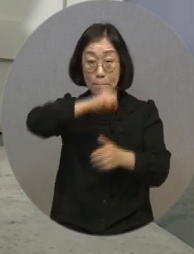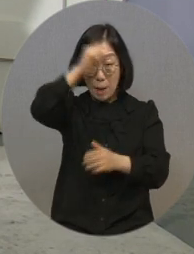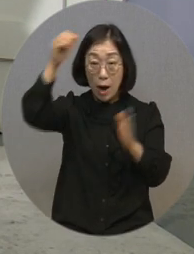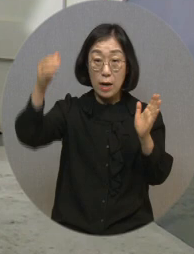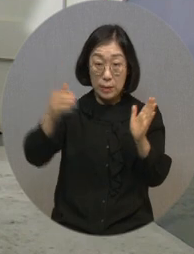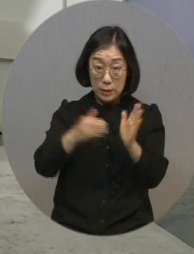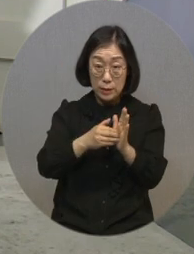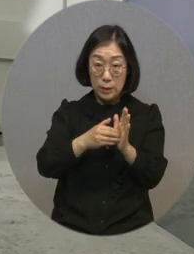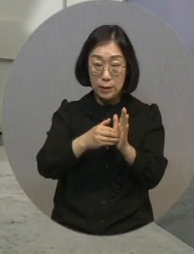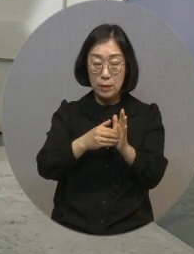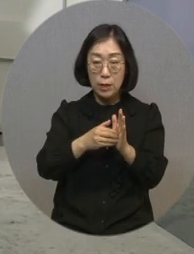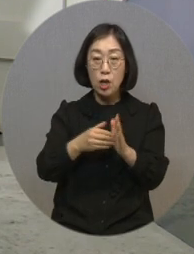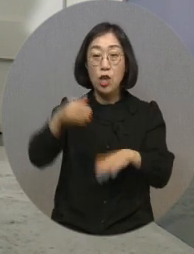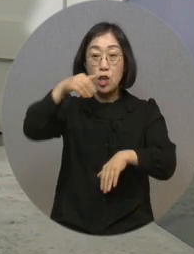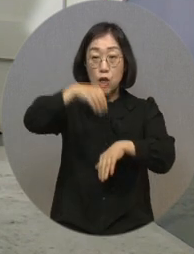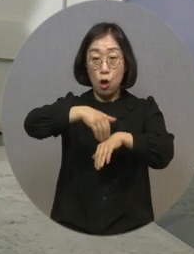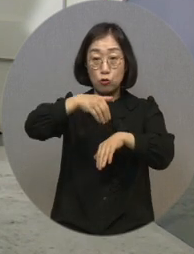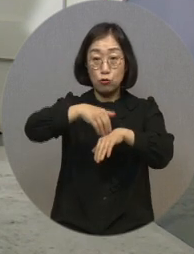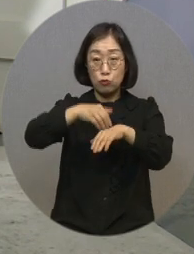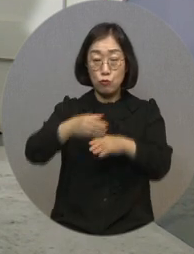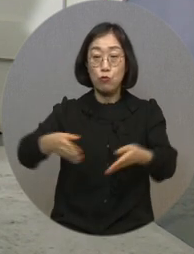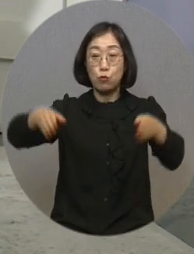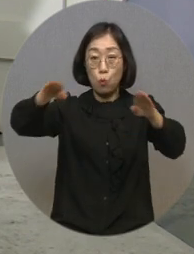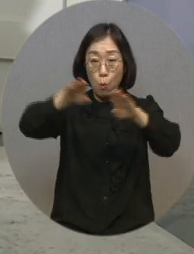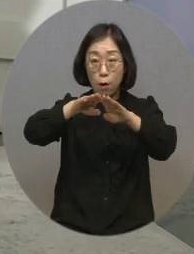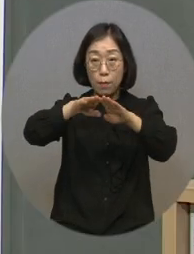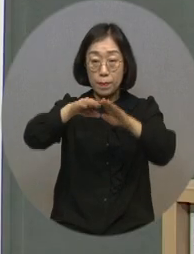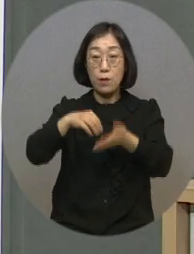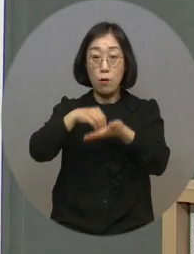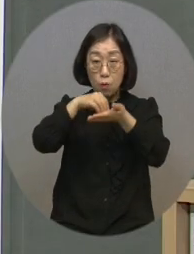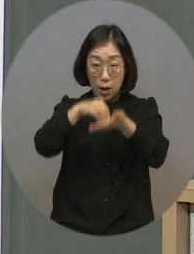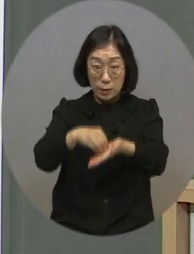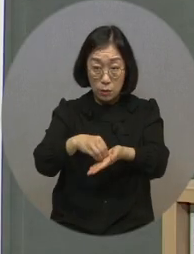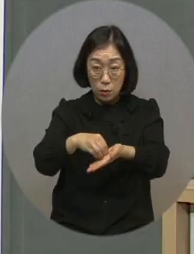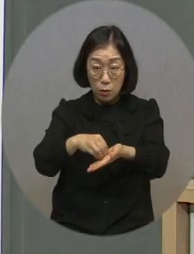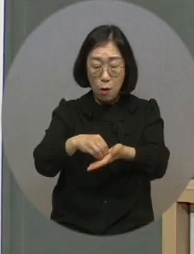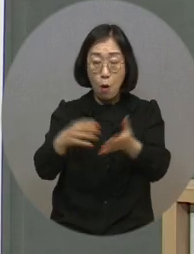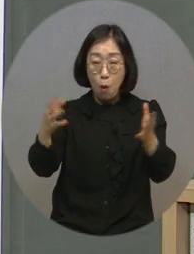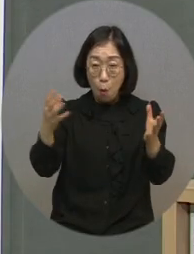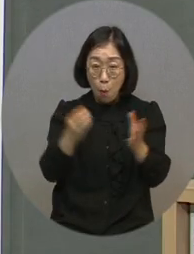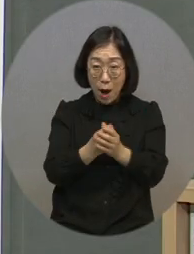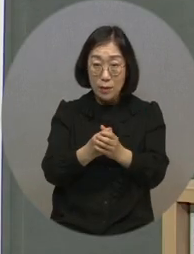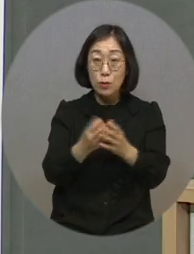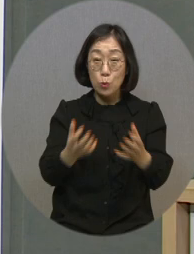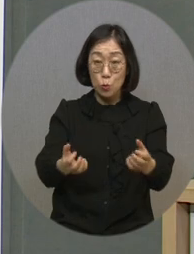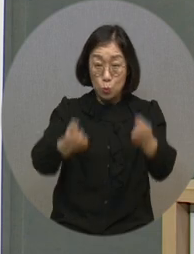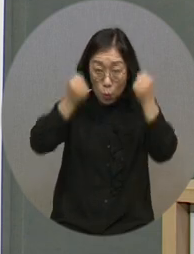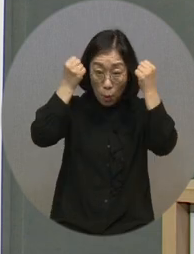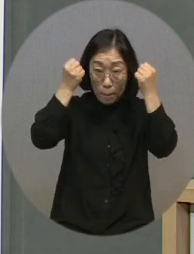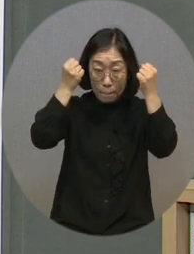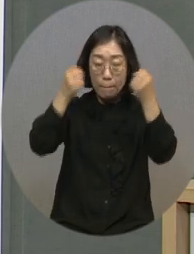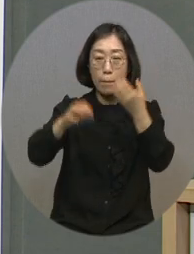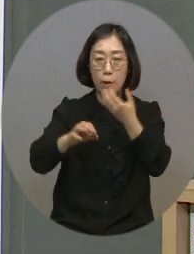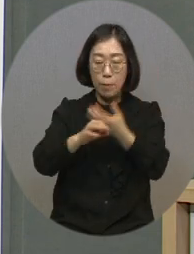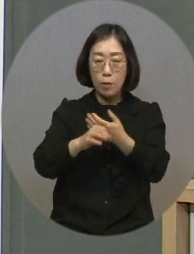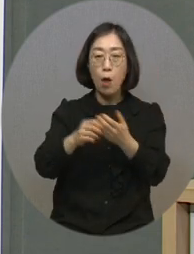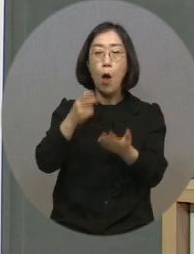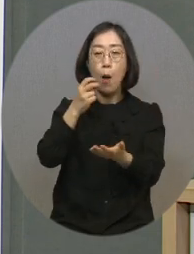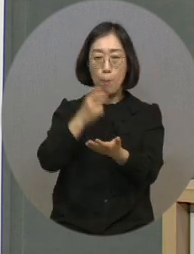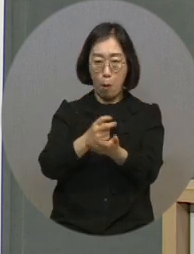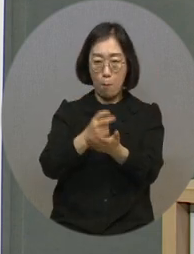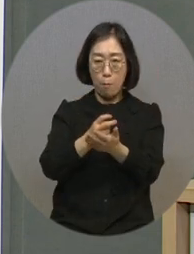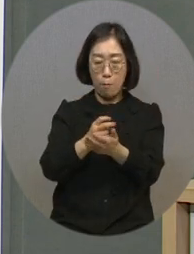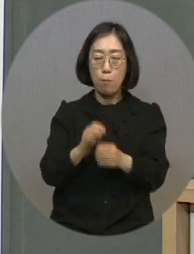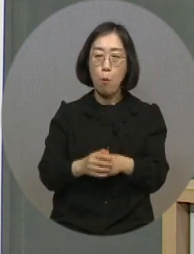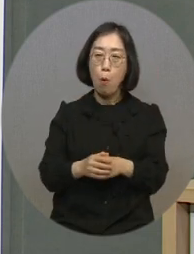되면은 사법 연수원에 들어가서 예. 수료를 해야 이제 완전히 그렇죠. 법조인이 법조인이